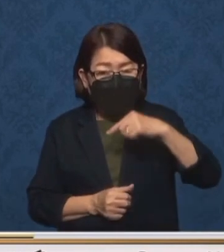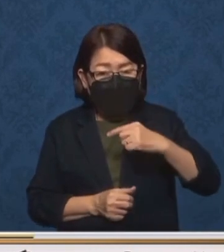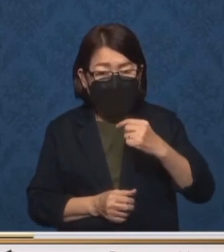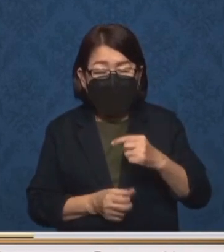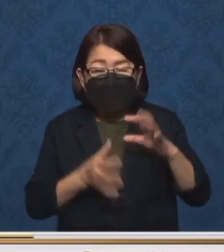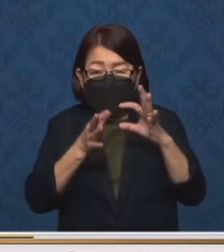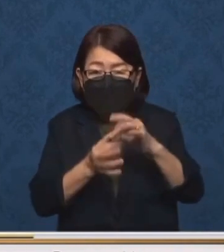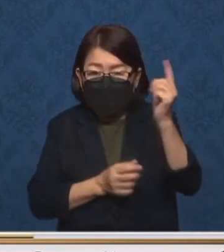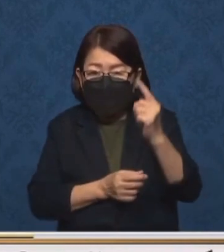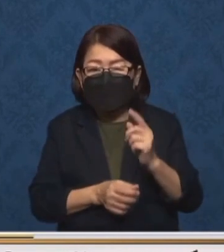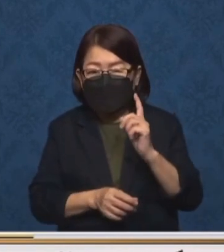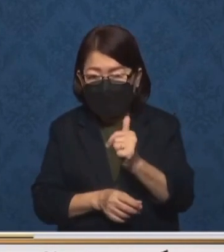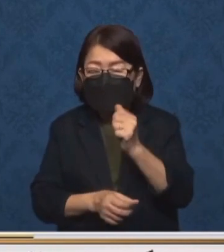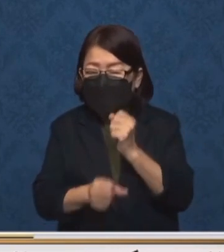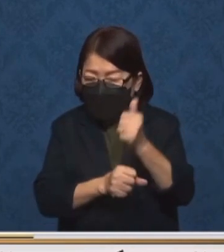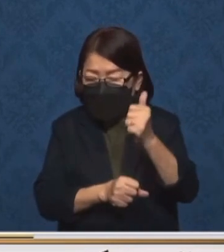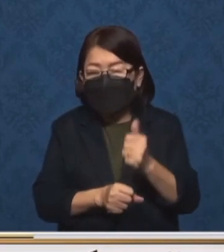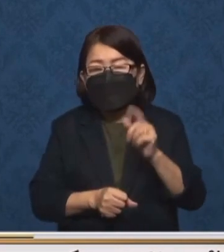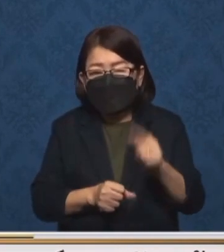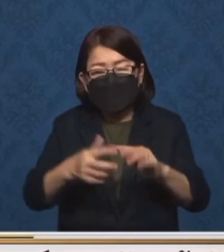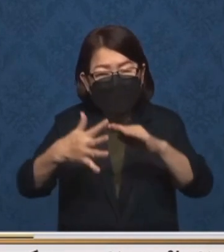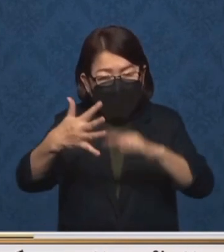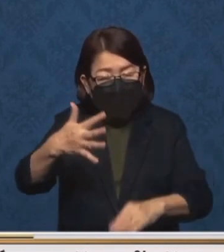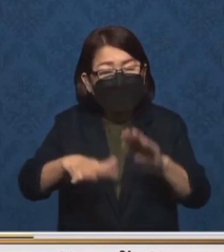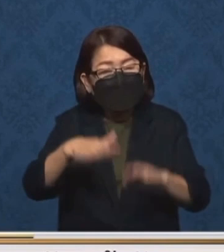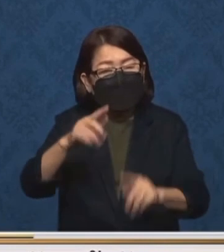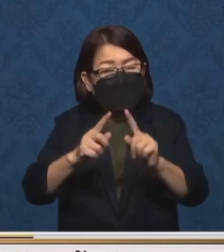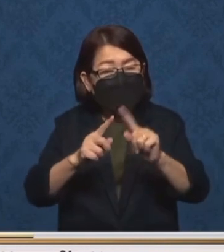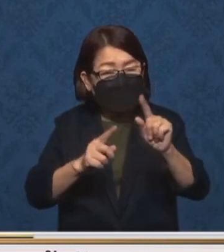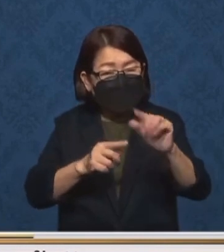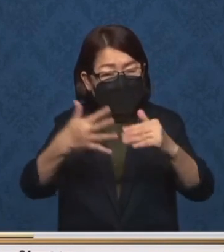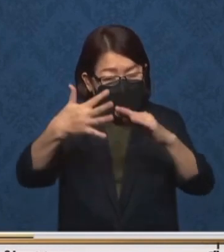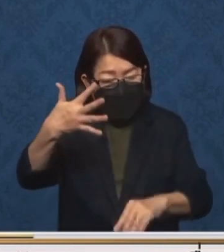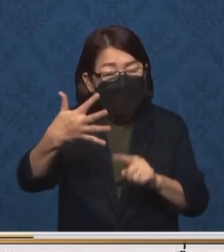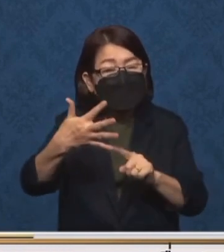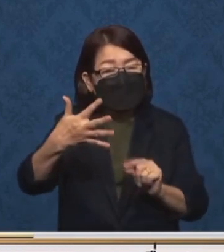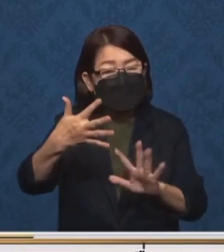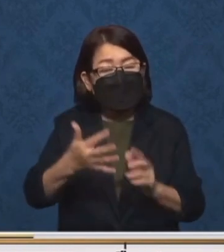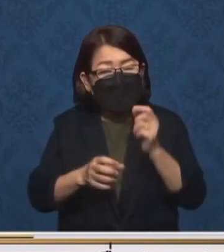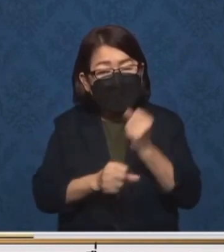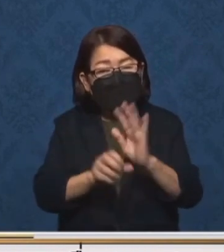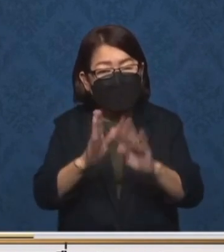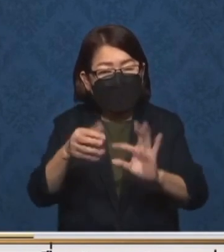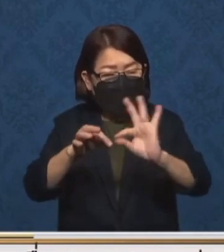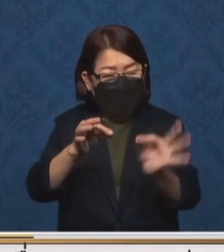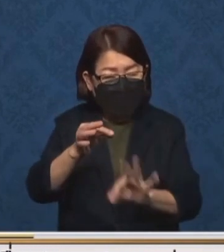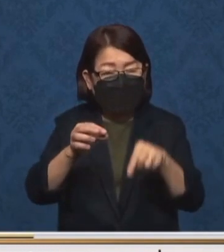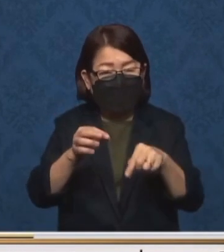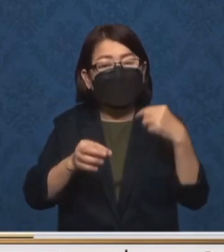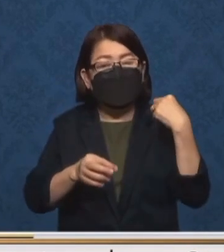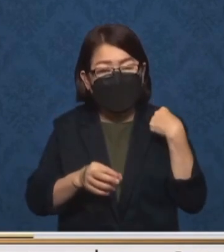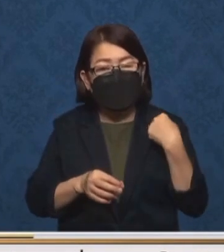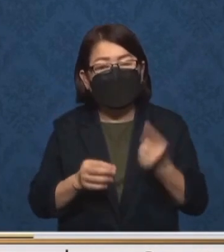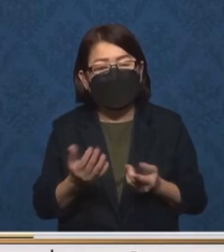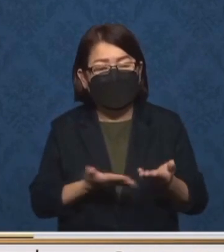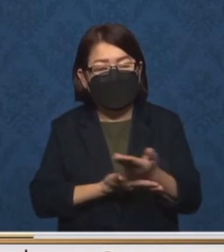นดานการทองเที่ยวจะต้องไม่ต่ำก่าอนดบ 25 ของโลกทำอย่ไรก็จะมีดีเทลในการทจะตองทำอยู่ในพิจาร